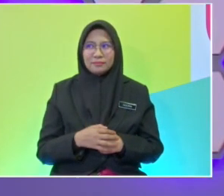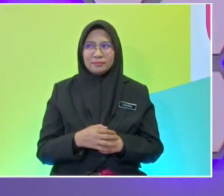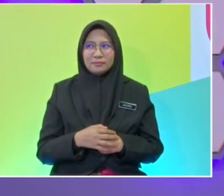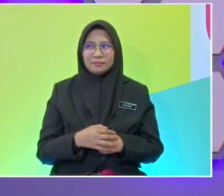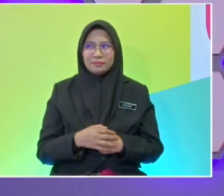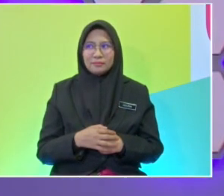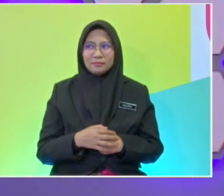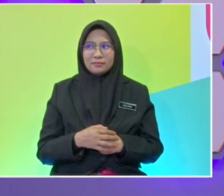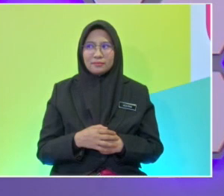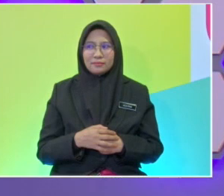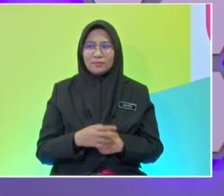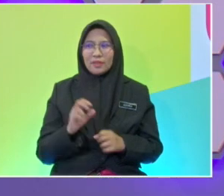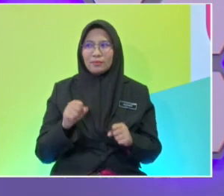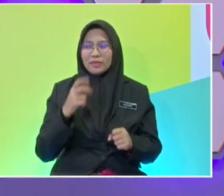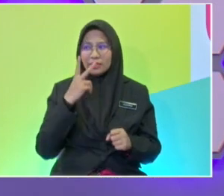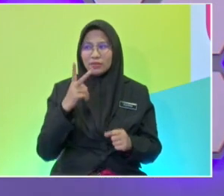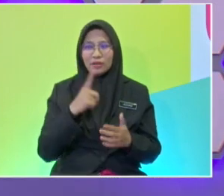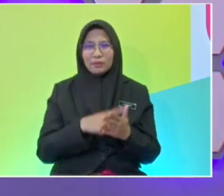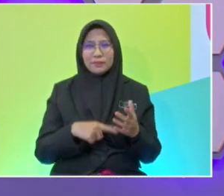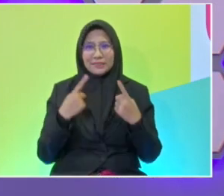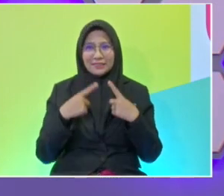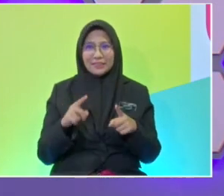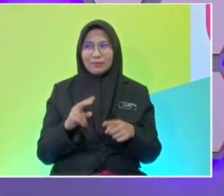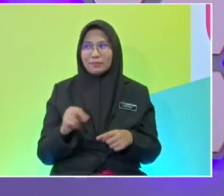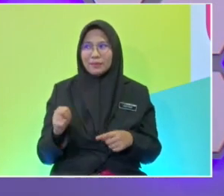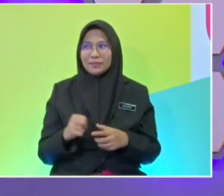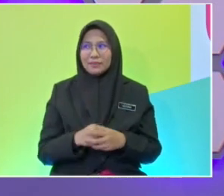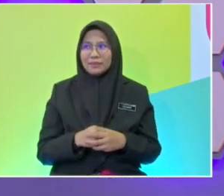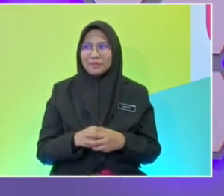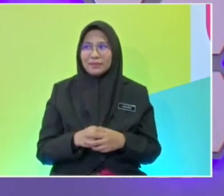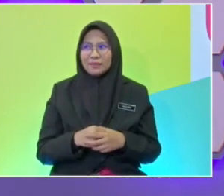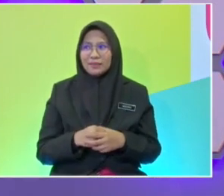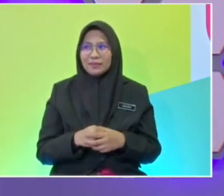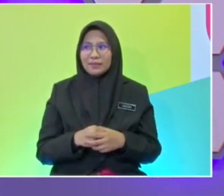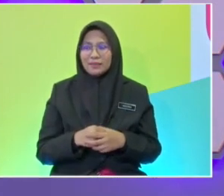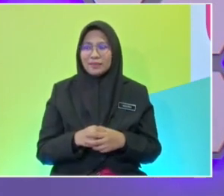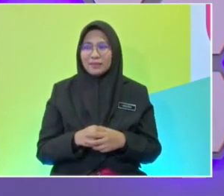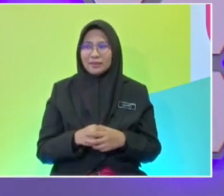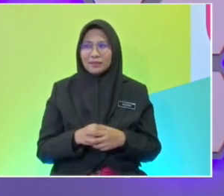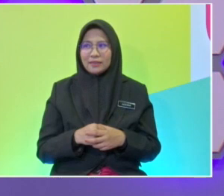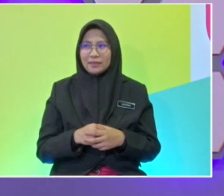tengok Apa jawaban yang Boleh bagi dekat sini